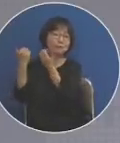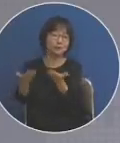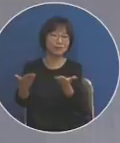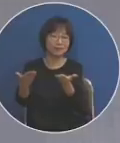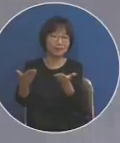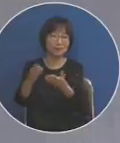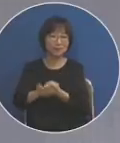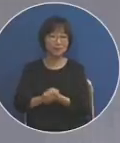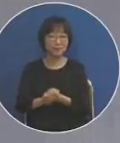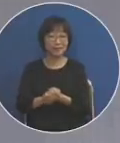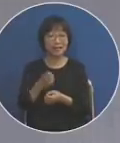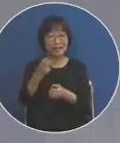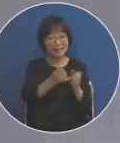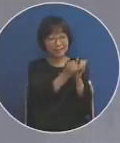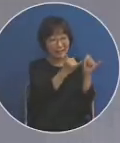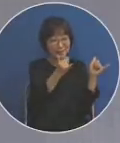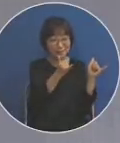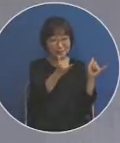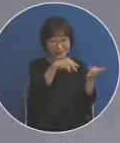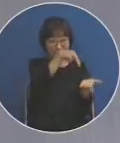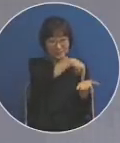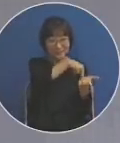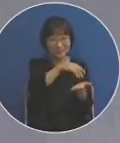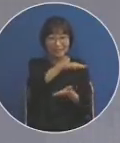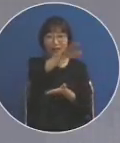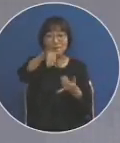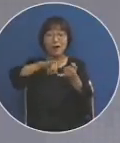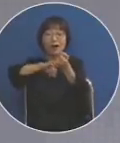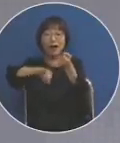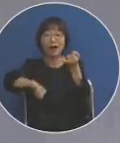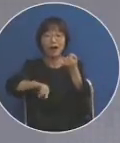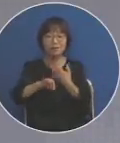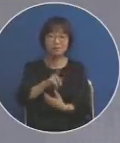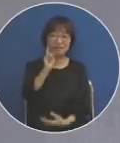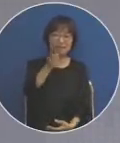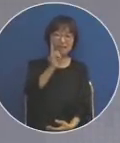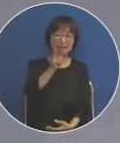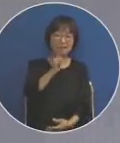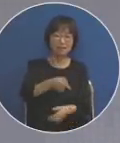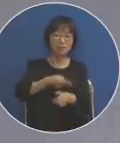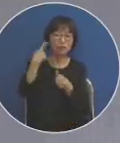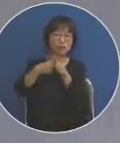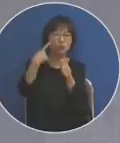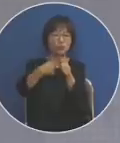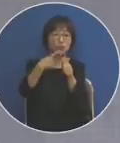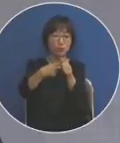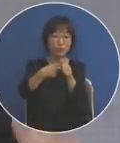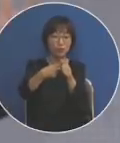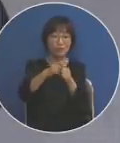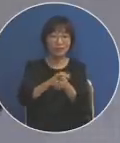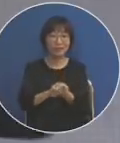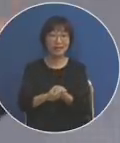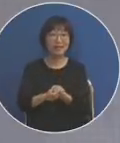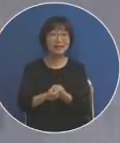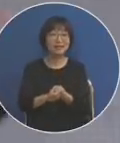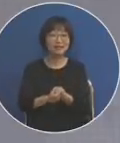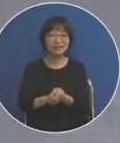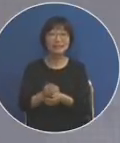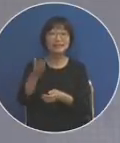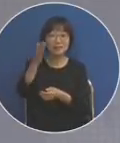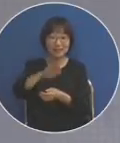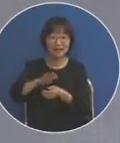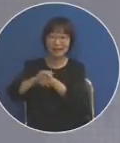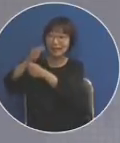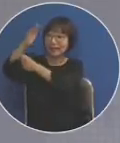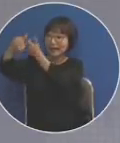약속 지키지 않으면 여러분을 사기꾼으로 몰아붙입니다. If you do not keep a promise, people they think of you as a swindler. 여러분은 수없이 많은 걸 속이고